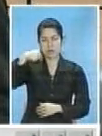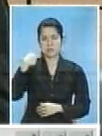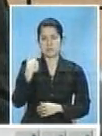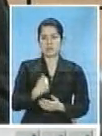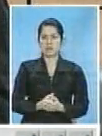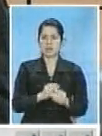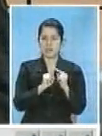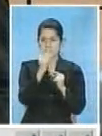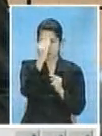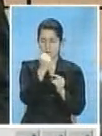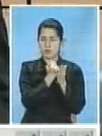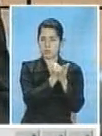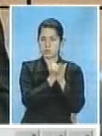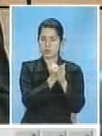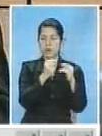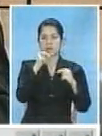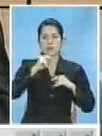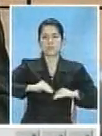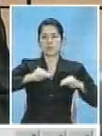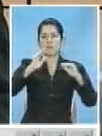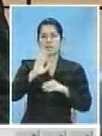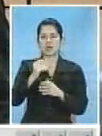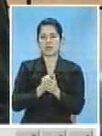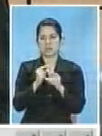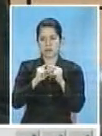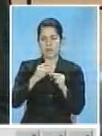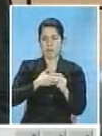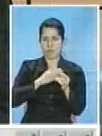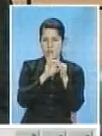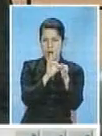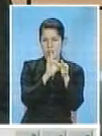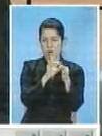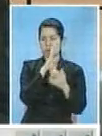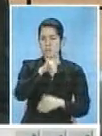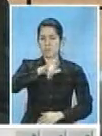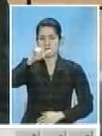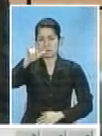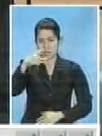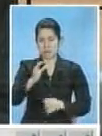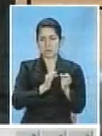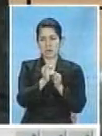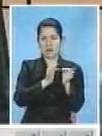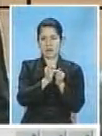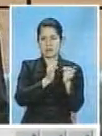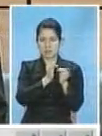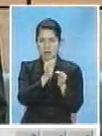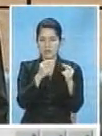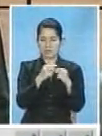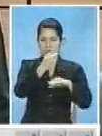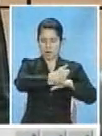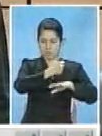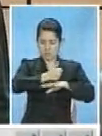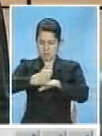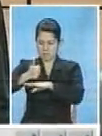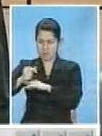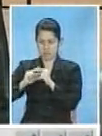นะครับผมเป็นห่วงว่าท่านจะไปตอบคำถามผู้นำในต่างประเทศได้ยังไงว่าความเชื่อมั่นที่จะชวนเขามาลงทุนในต่างประเทศให้มาลงทุนใน